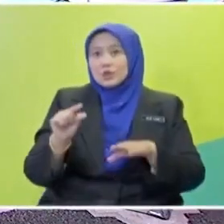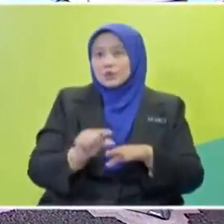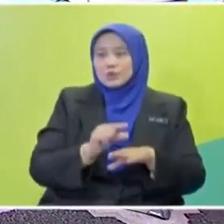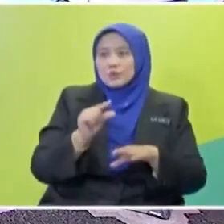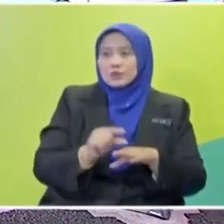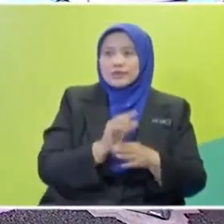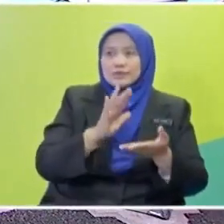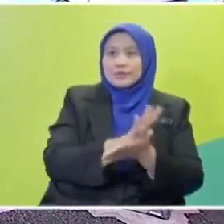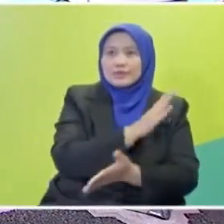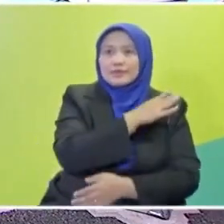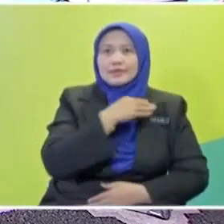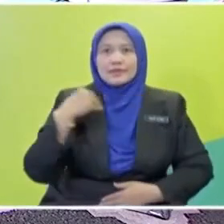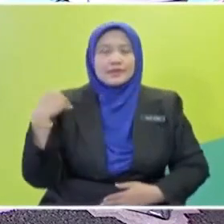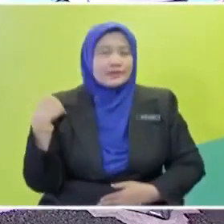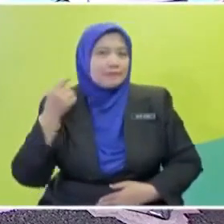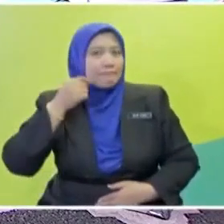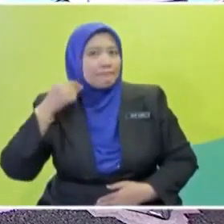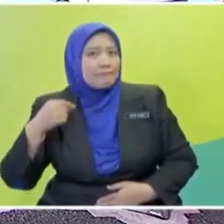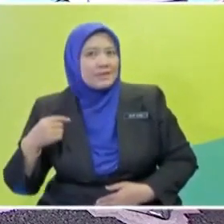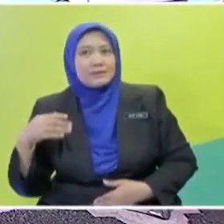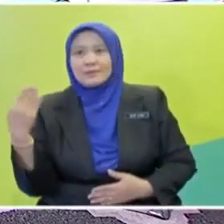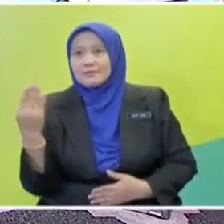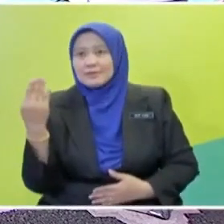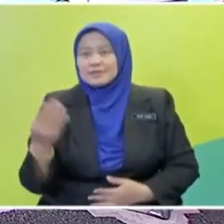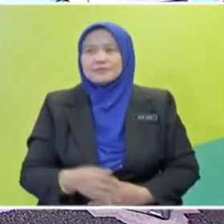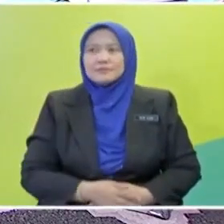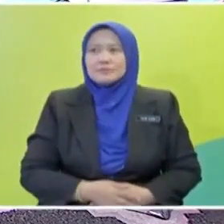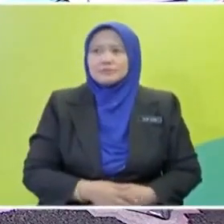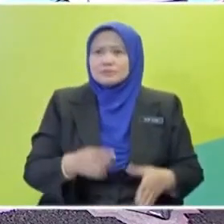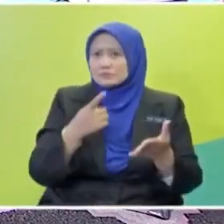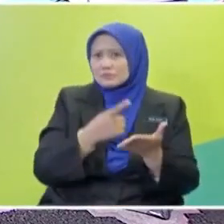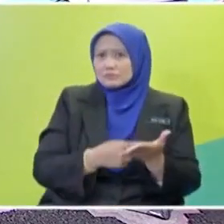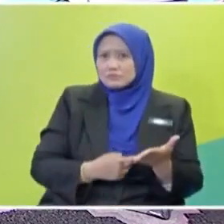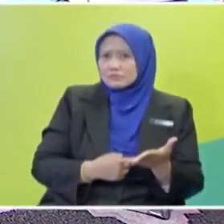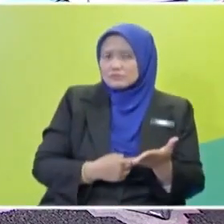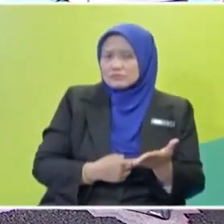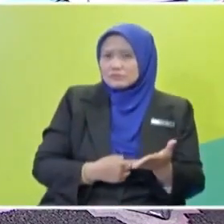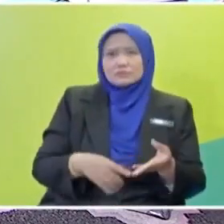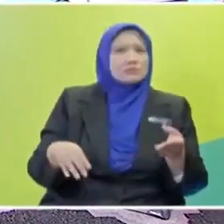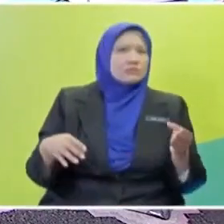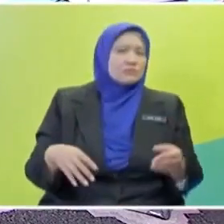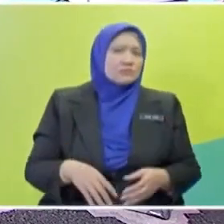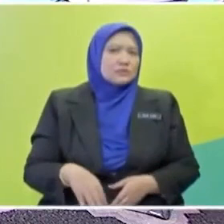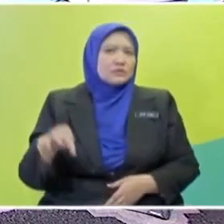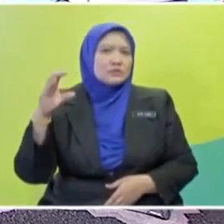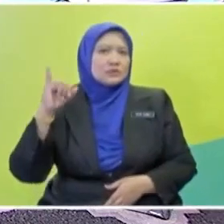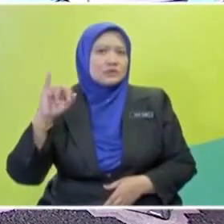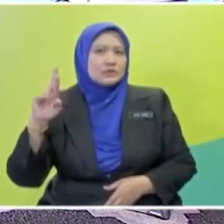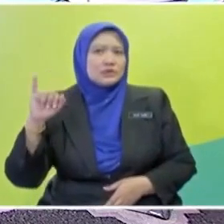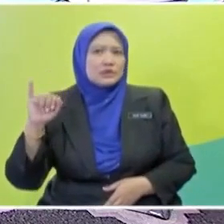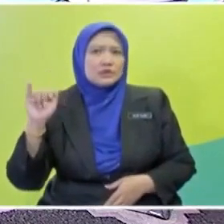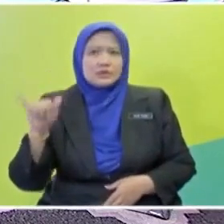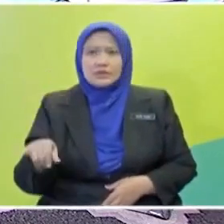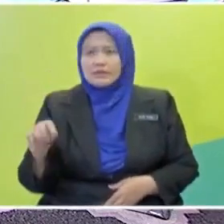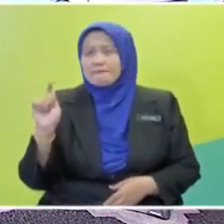antara ciri yang perlu ada pada lakaran kita? Perlu ke ada mungkin label ke? Macam mana tu cikgu?